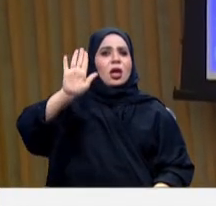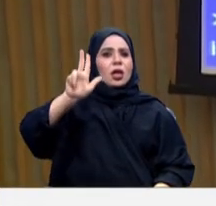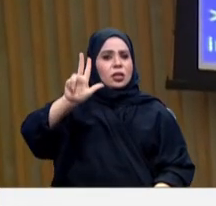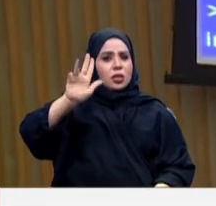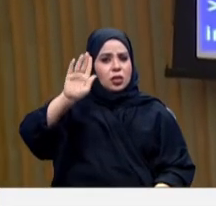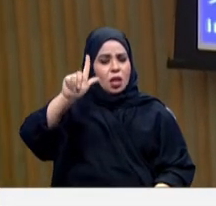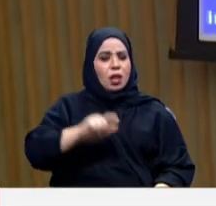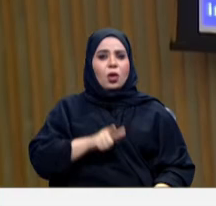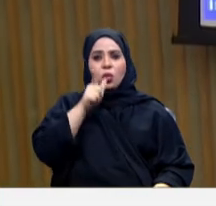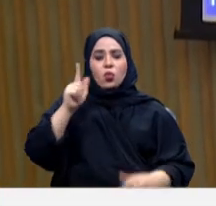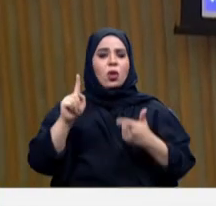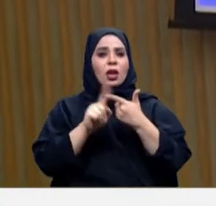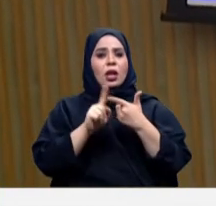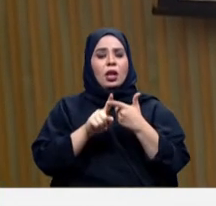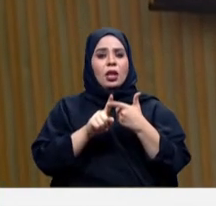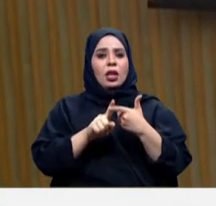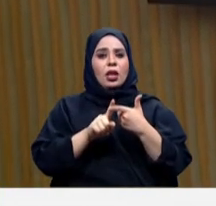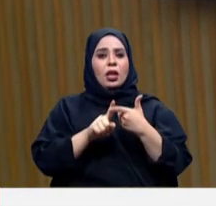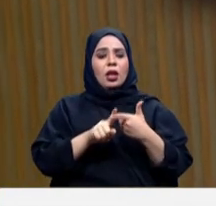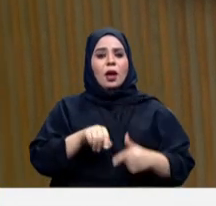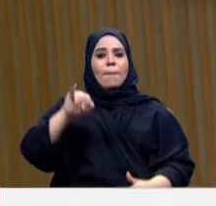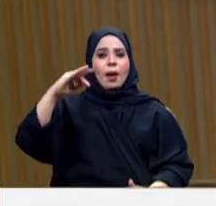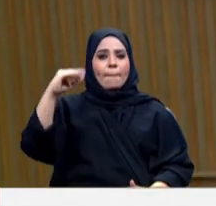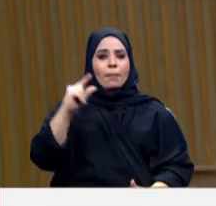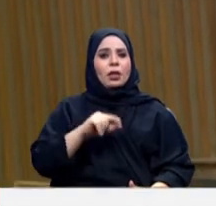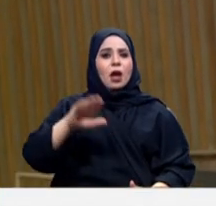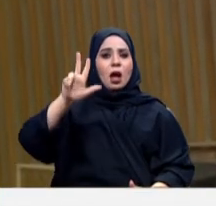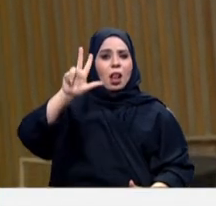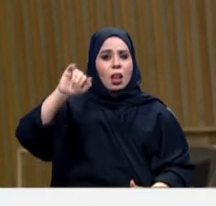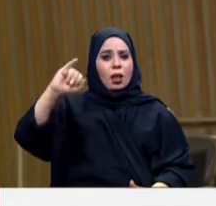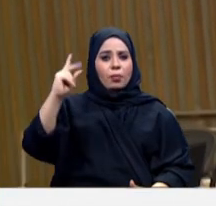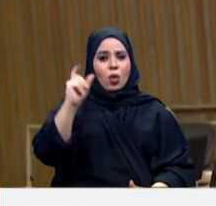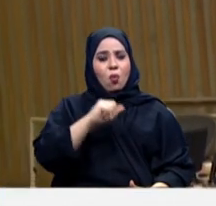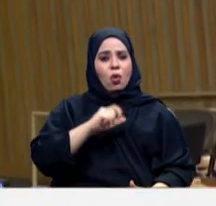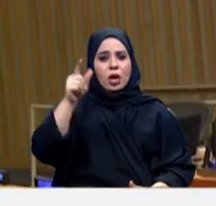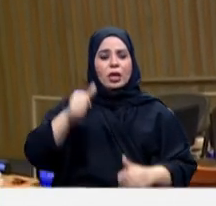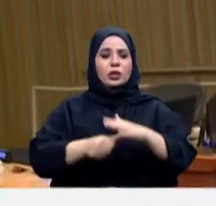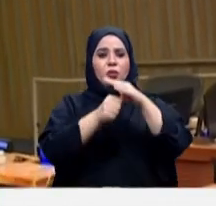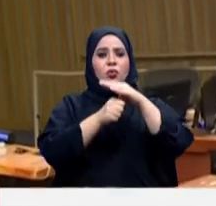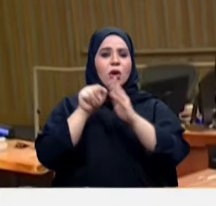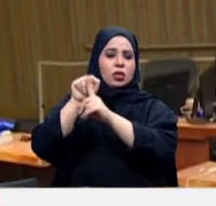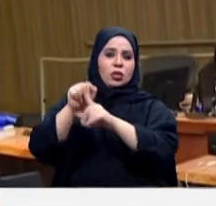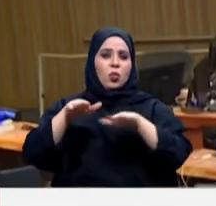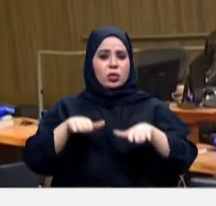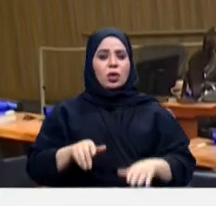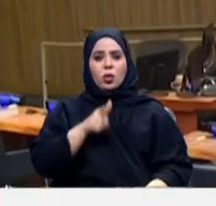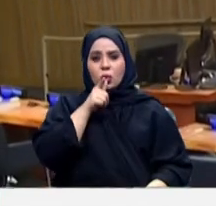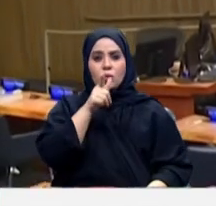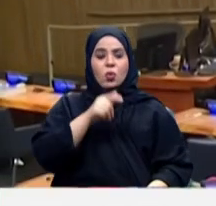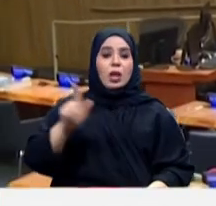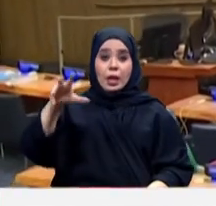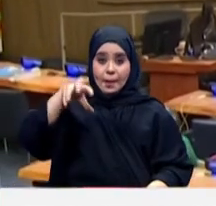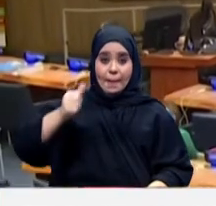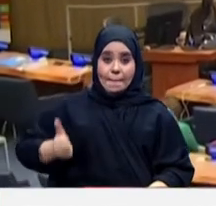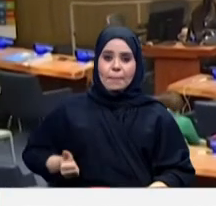عن سموه السيد محمد بن إبراهيم المطوع وزير شؤون مجلس الوزراء. أضاف سموه أن مملكة البحرين